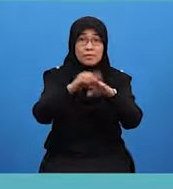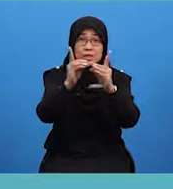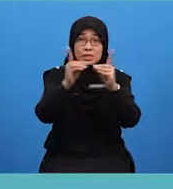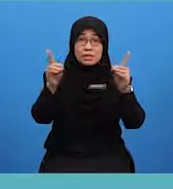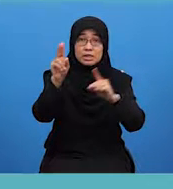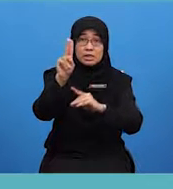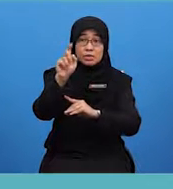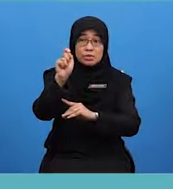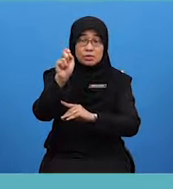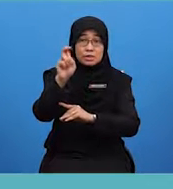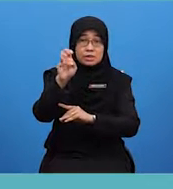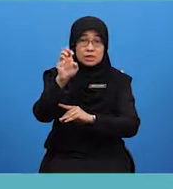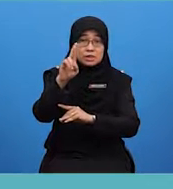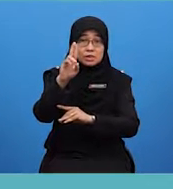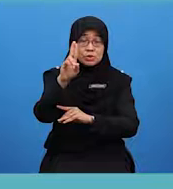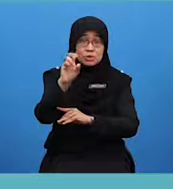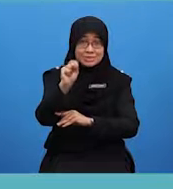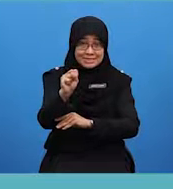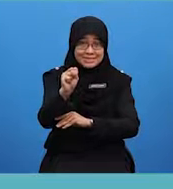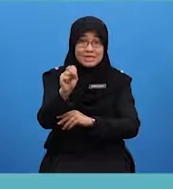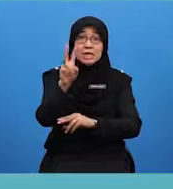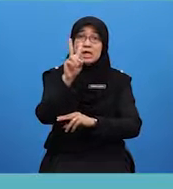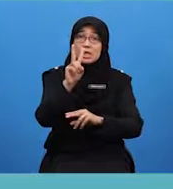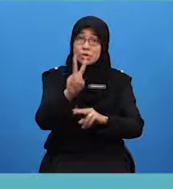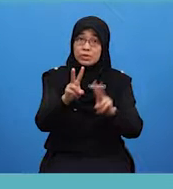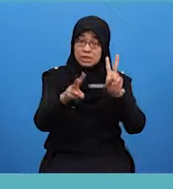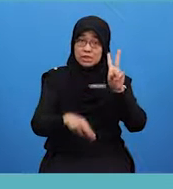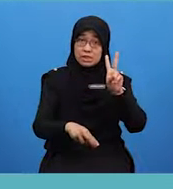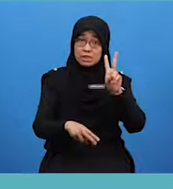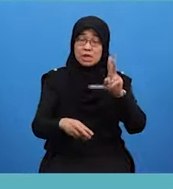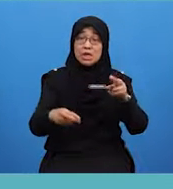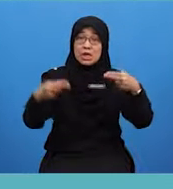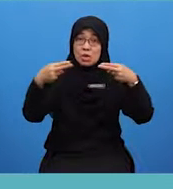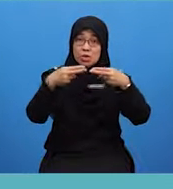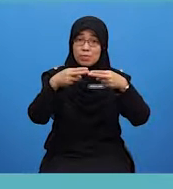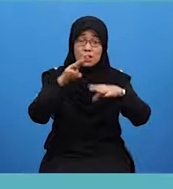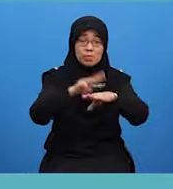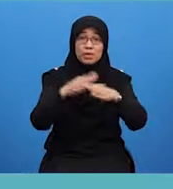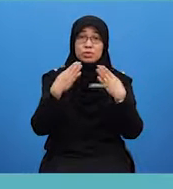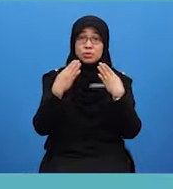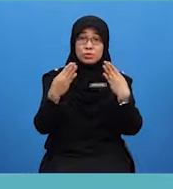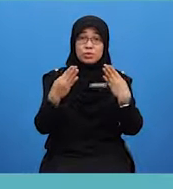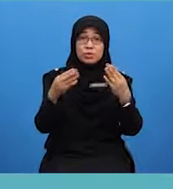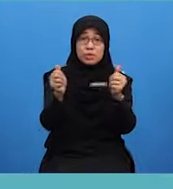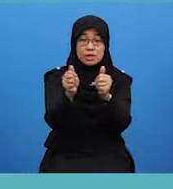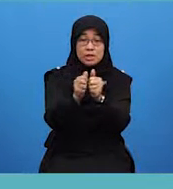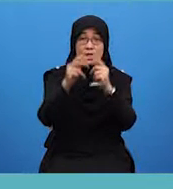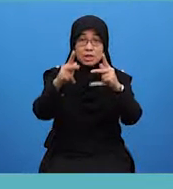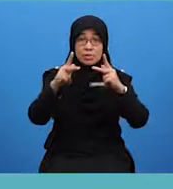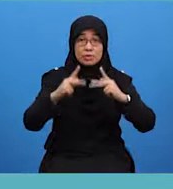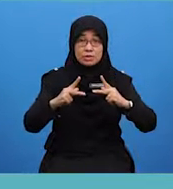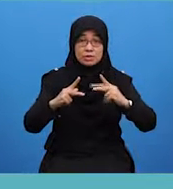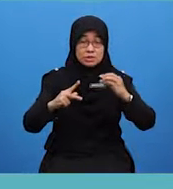semasa haid. Dan yang kedua, menghubungkan waktu subuh dengan proses